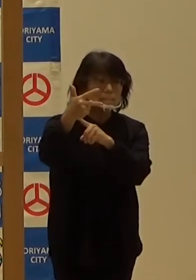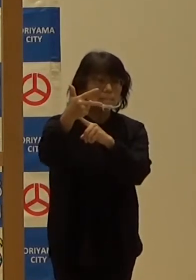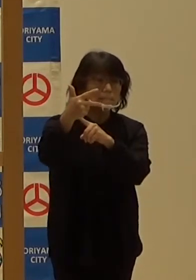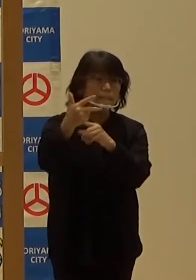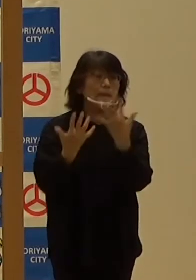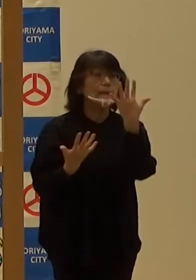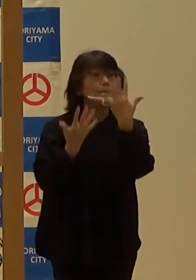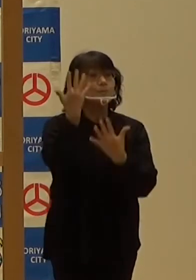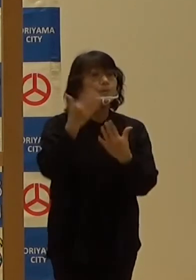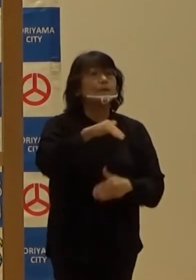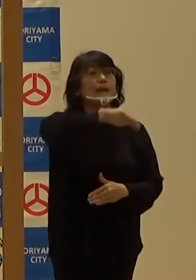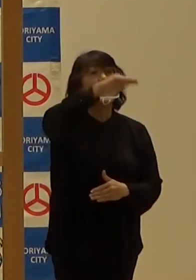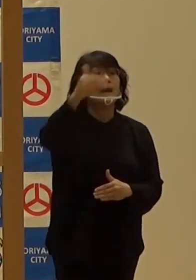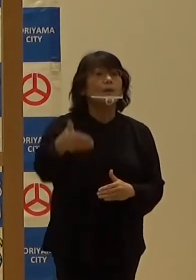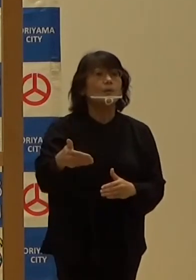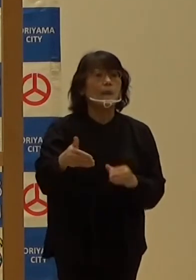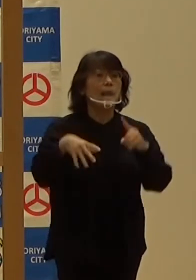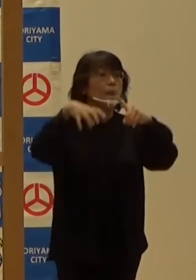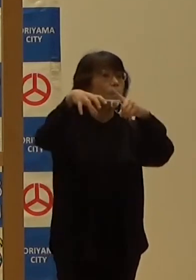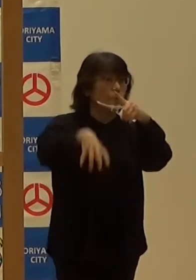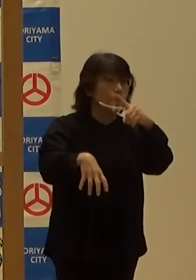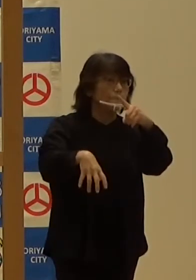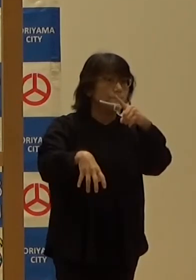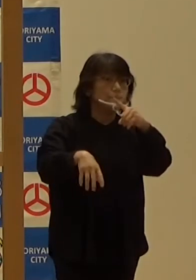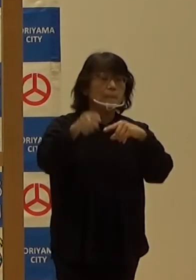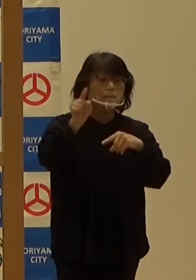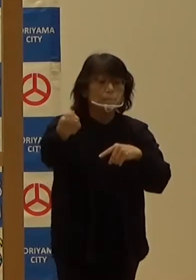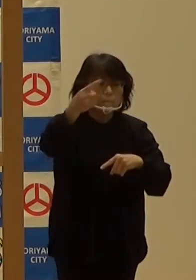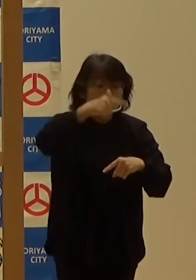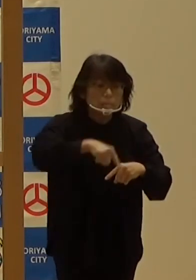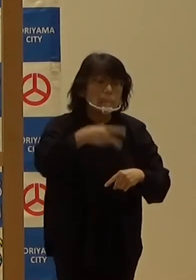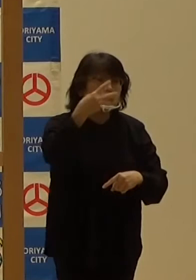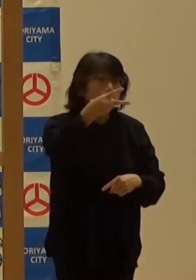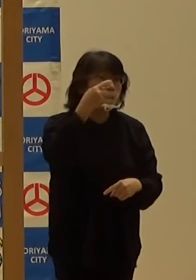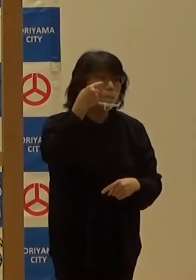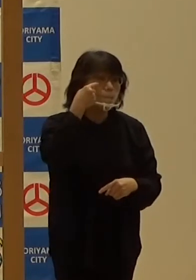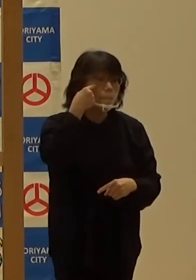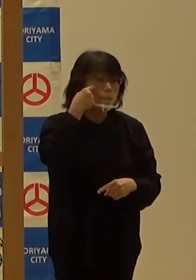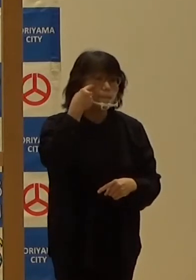緑が丘公園でしたでしょうか。それに次いで2番目なんでしょうか。